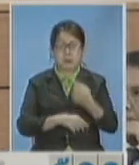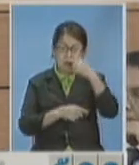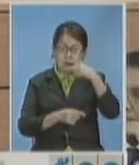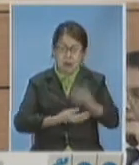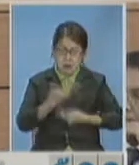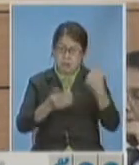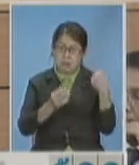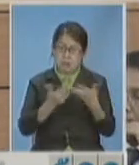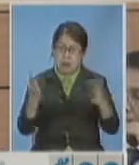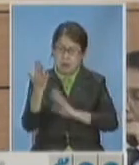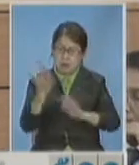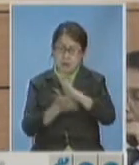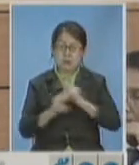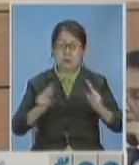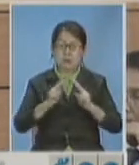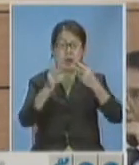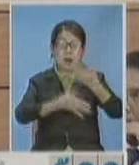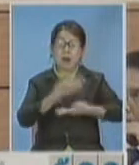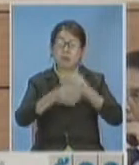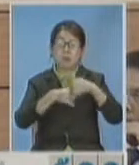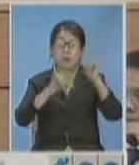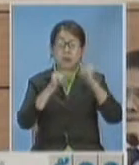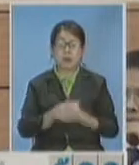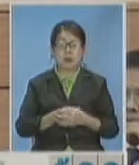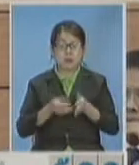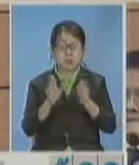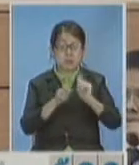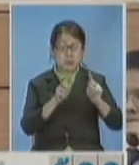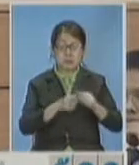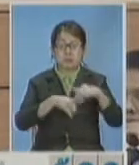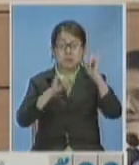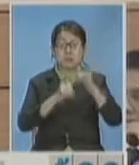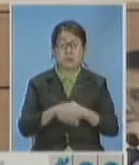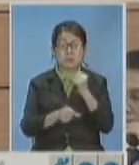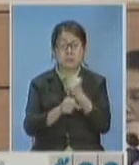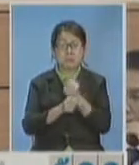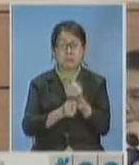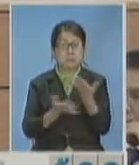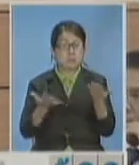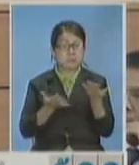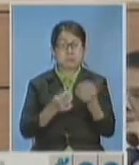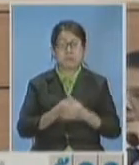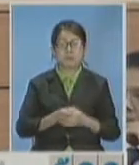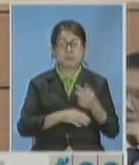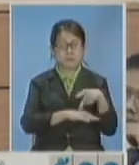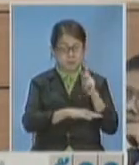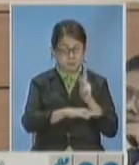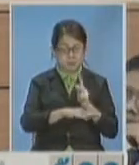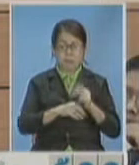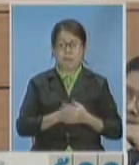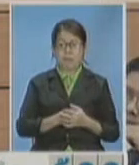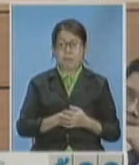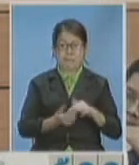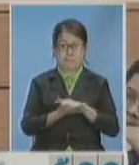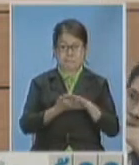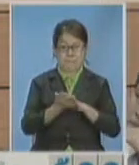ชย์ไม่ทำอะไรและหน่วยงานที่รับผิดชอบก็ไม่ทำอะไรด้วยเช่นเดียวกันท่านประธานครับและ